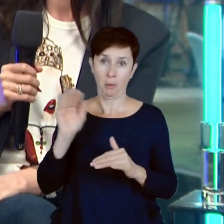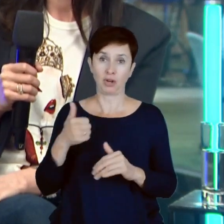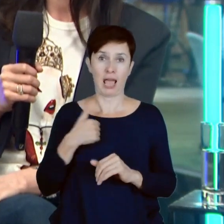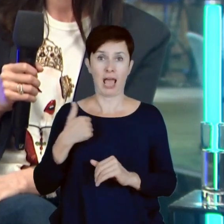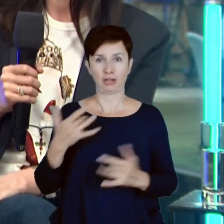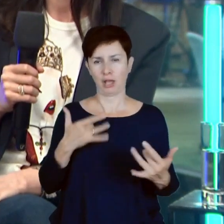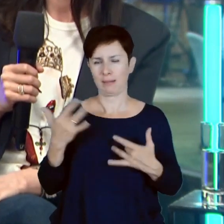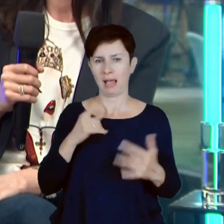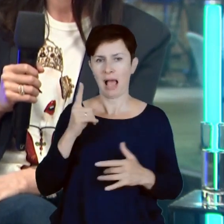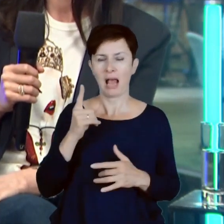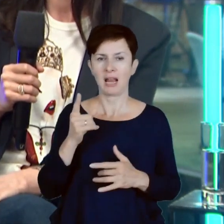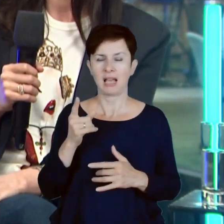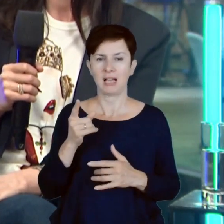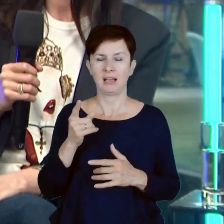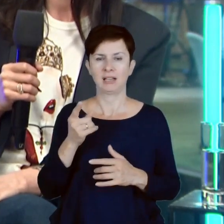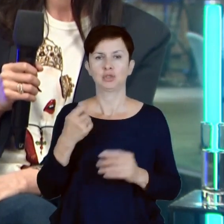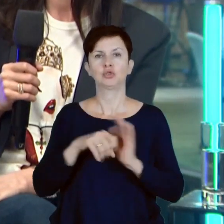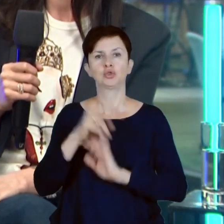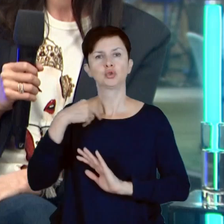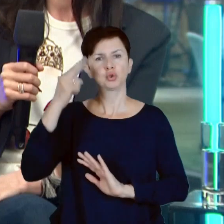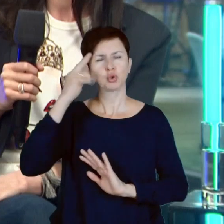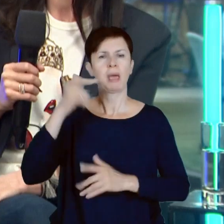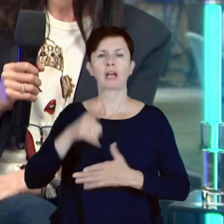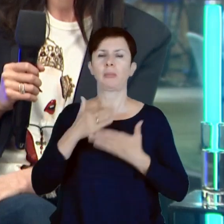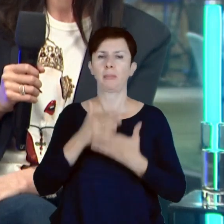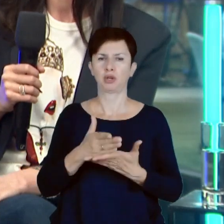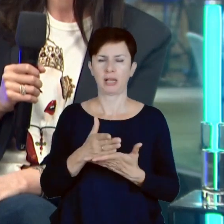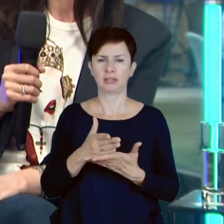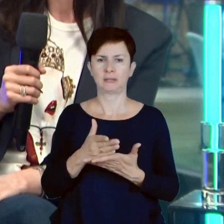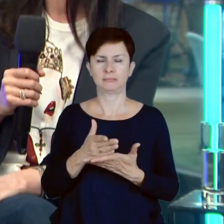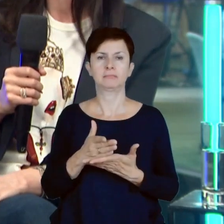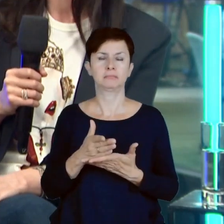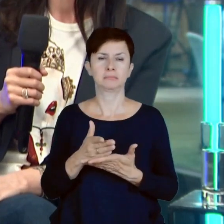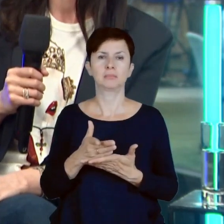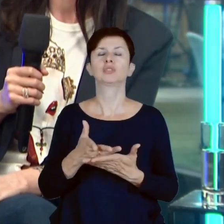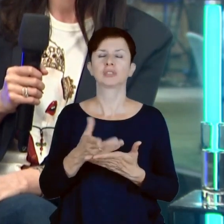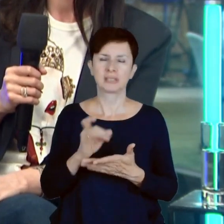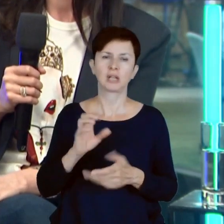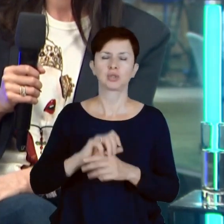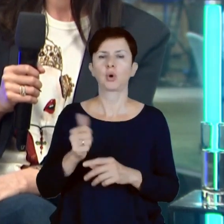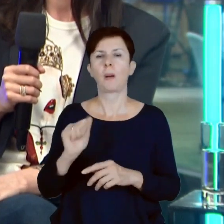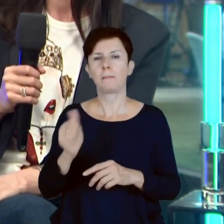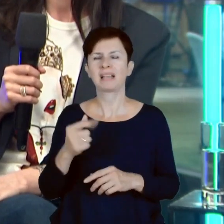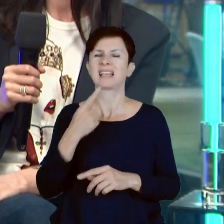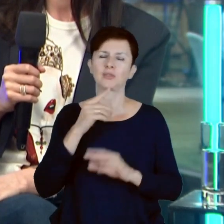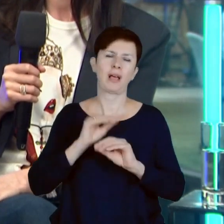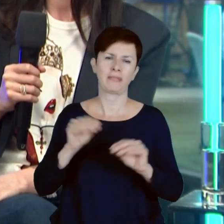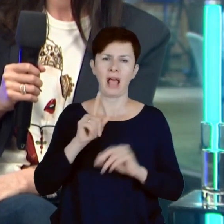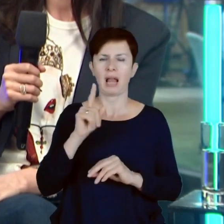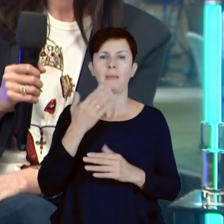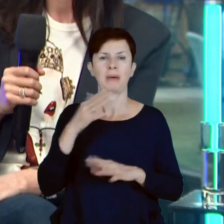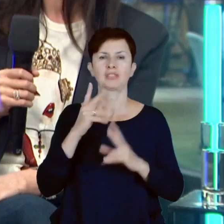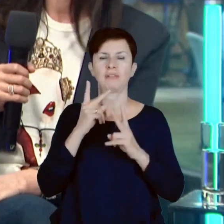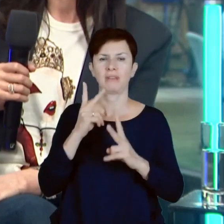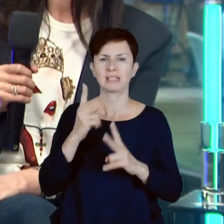mnie, do zrozumienia tego, jak sobie z tym poradzić, nie jest, są też oczywiście kompetencje, taki język edukacji, ale bardzo ważny jest ten język